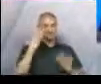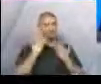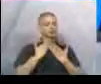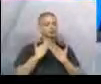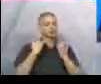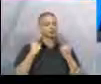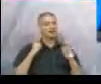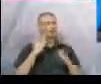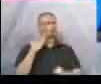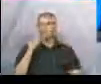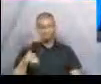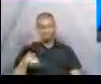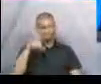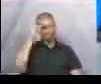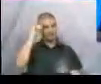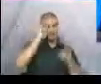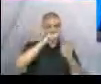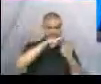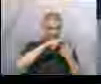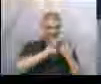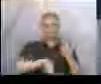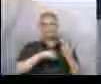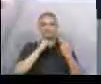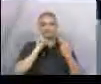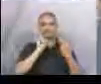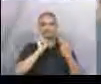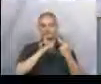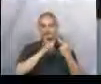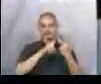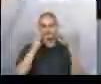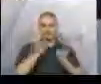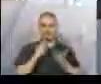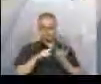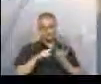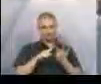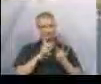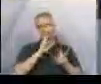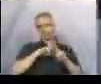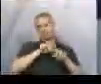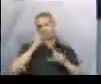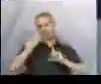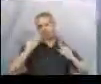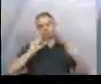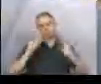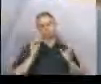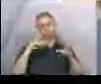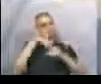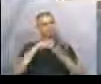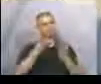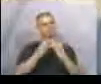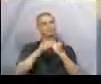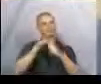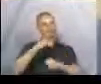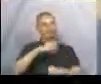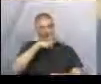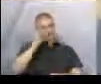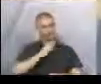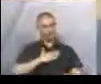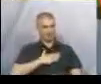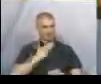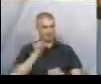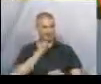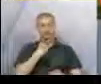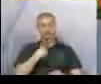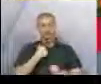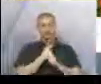החילונית בירושלים, בתל אביב ובבאר שבע נוסעים הביתה לעשות עם ההורים סדר פסח, אבל אנחנו עושים סדר